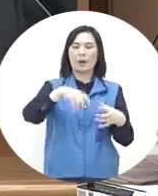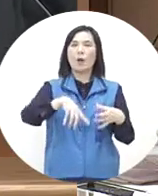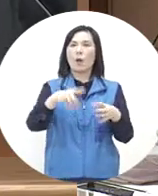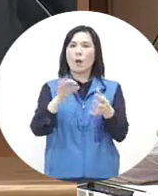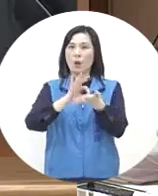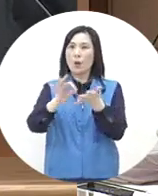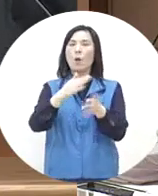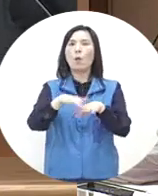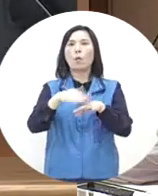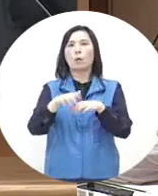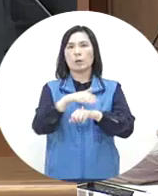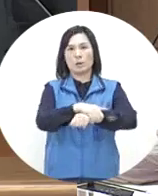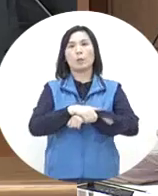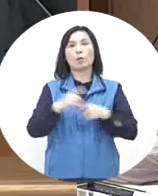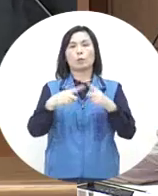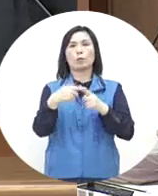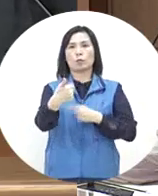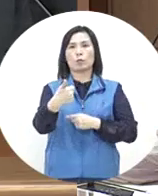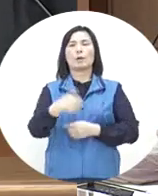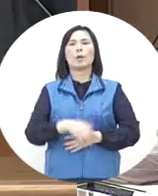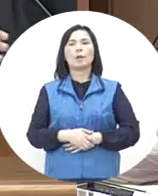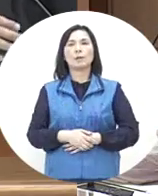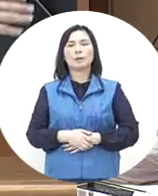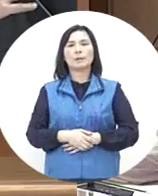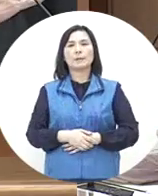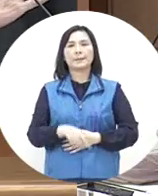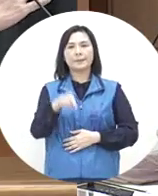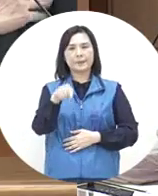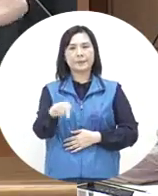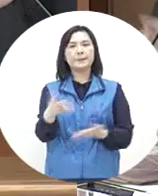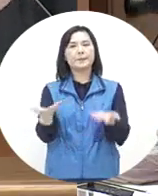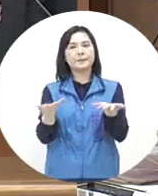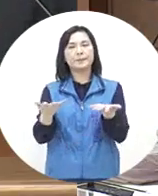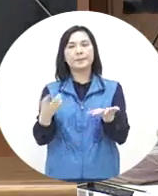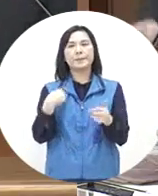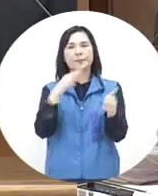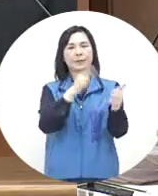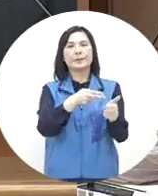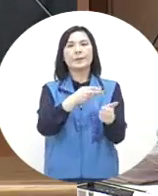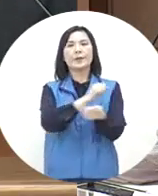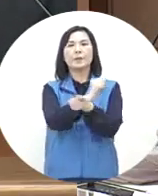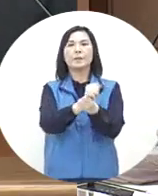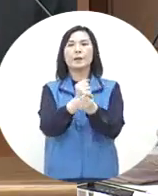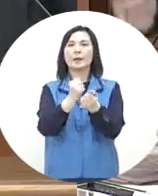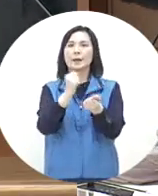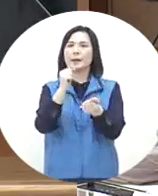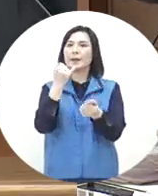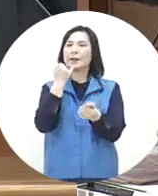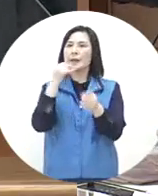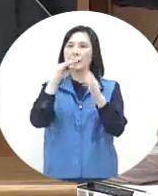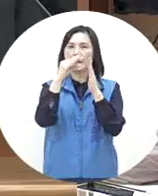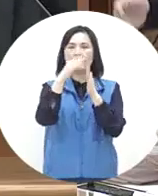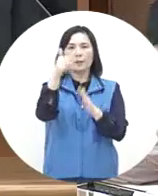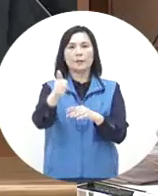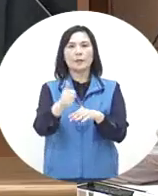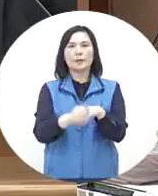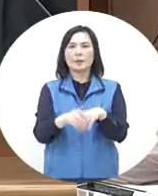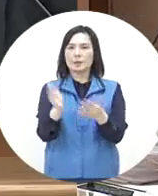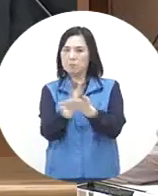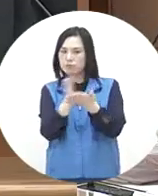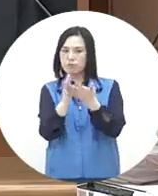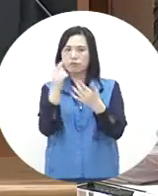哎，救人嘛，东西好大事嘛， 哈。 所以这个部分，我要请科技长去评估，还有消防局去评估一下。 好，评估。 我们现在已经设